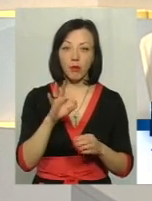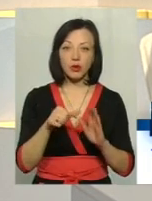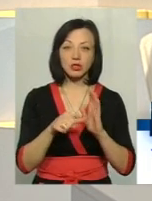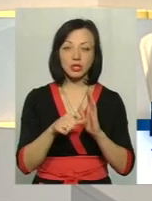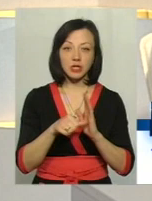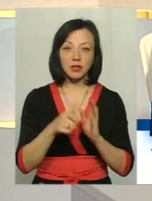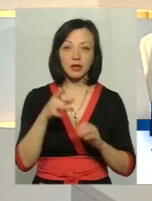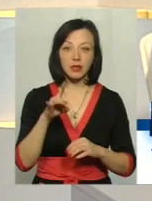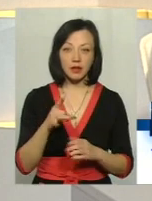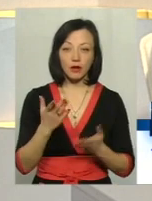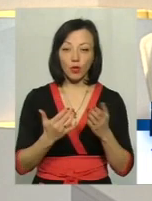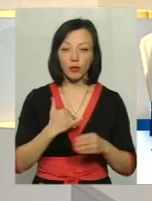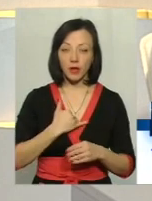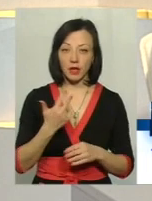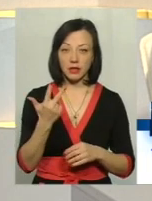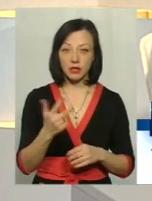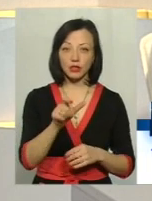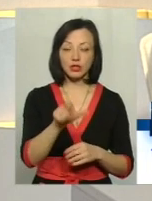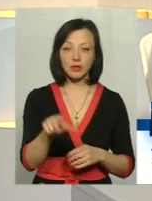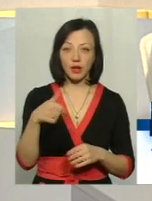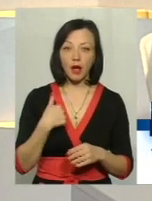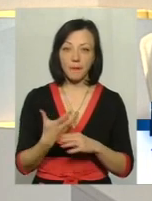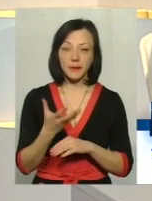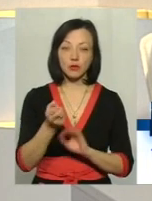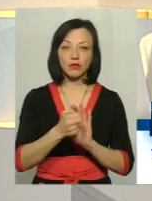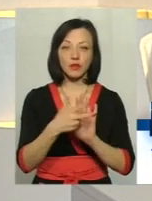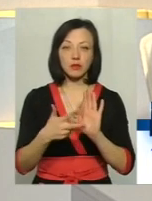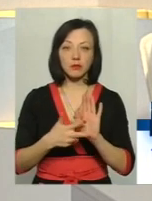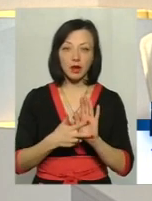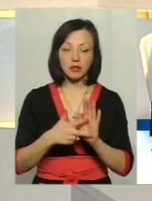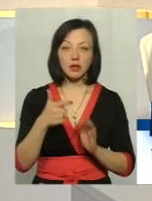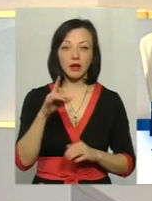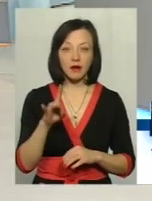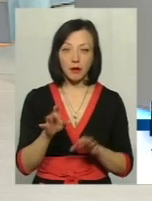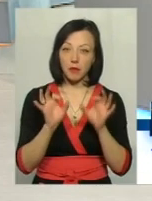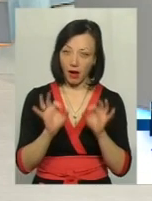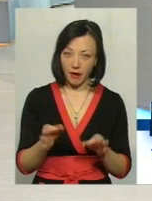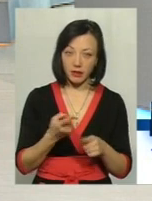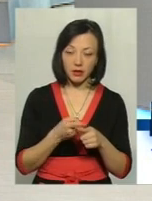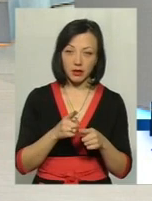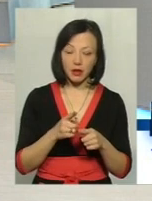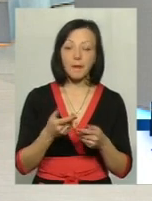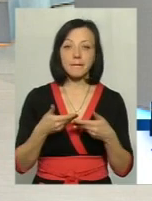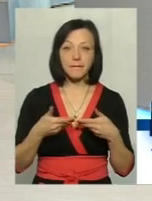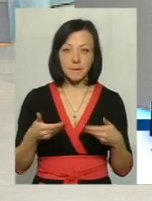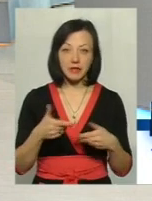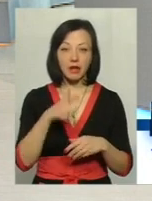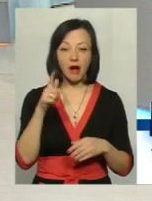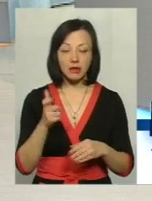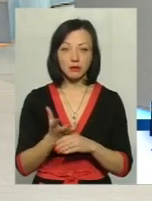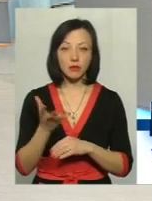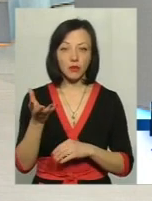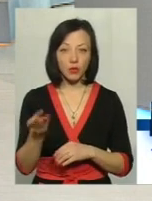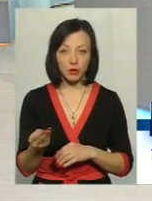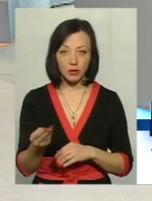гривен. Вот если у меня 3 человека, я плачу 18 рублей. Правильно? Мы же за газ то платим.